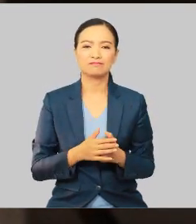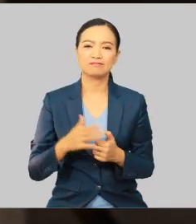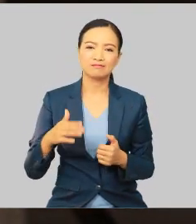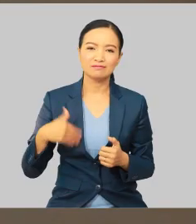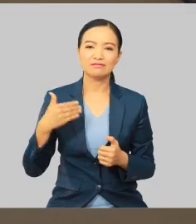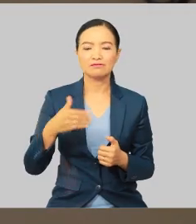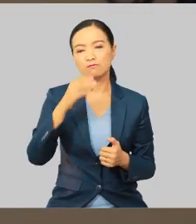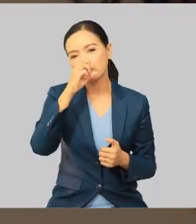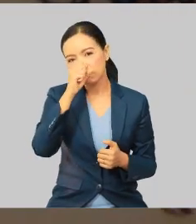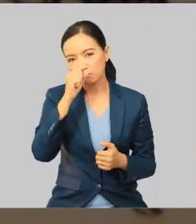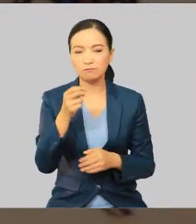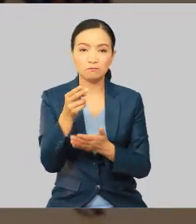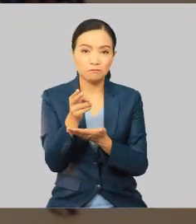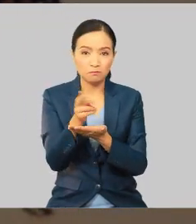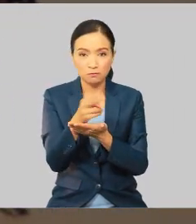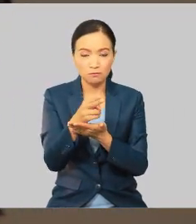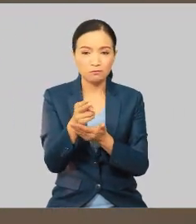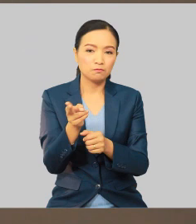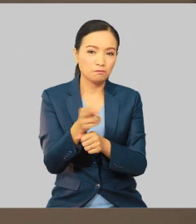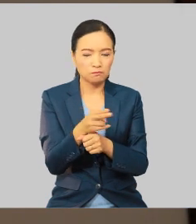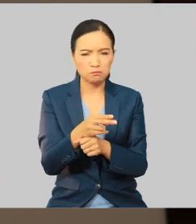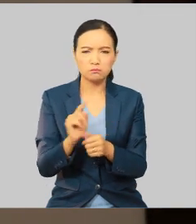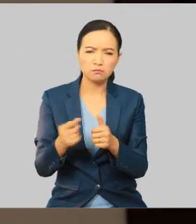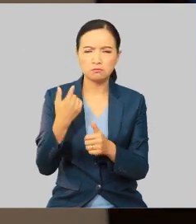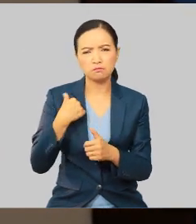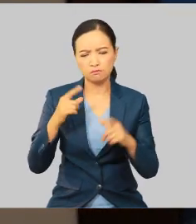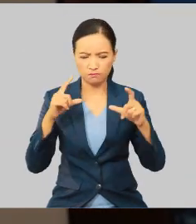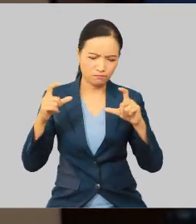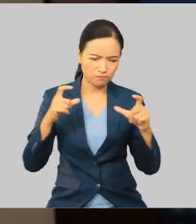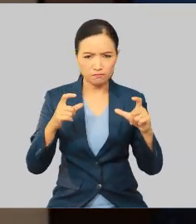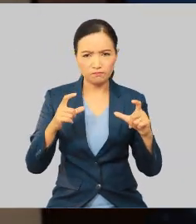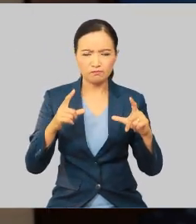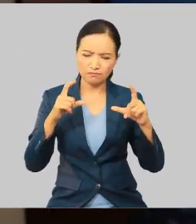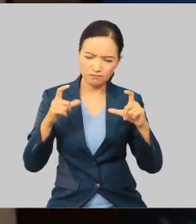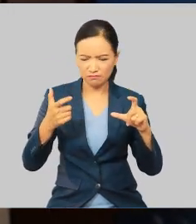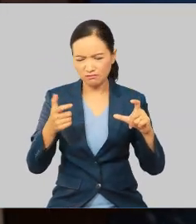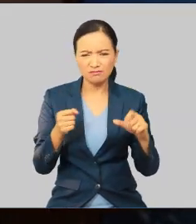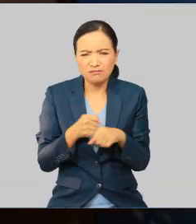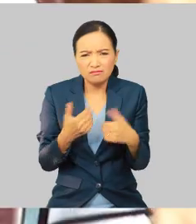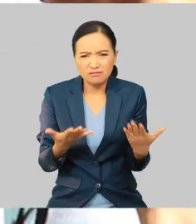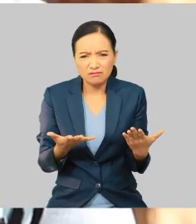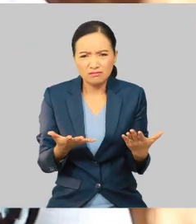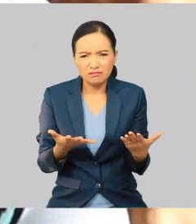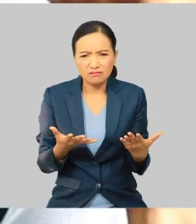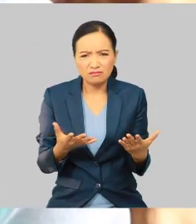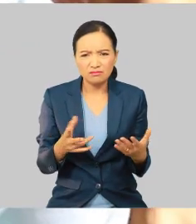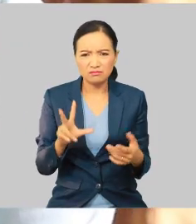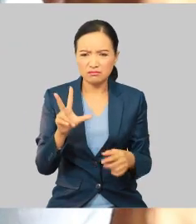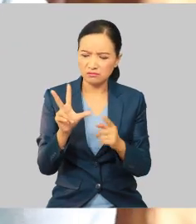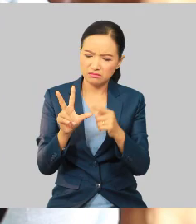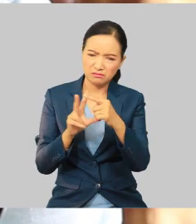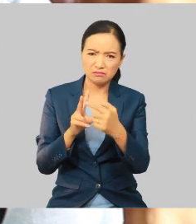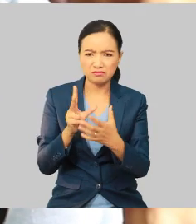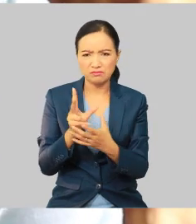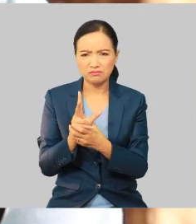ครับ ต่อมาก็เลยลองถ่ายวิดีโอตอนแรกที่หมุนมีกล้องแล้วก็สงสัยว่าหมุนจะกดถ่ายรูปยังไงใช่ไหมคะเพราะว่าหมุนก็สั่งบังคับนิ้